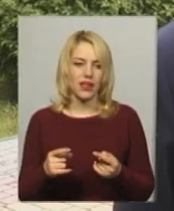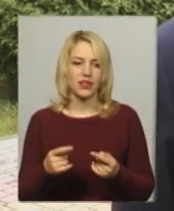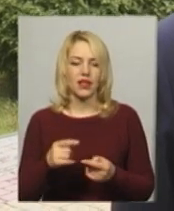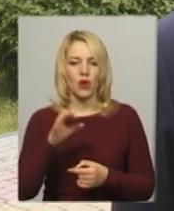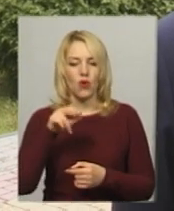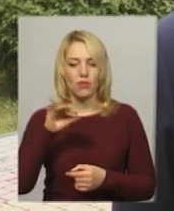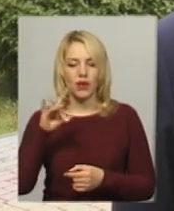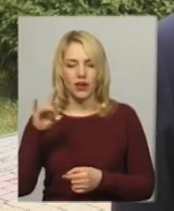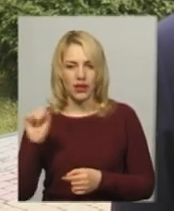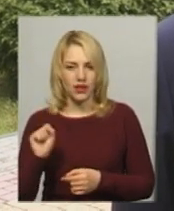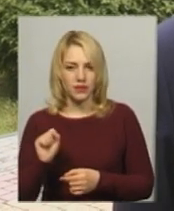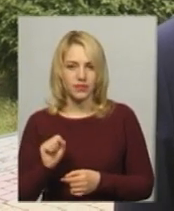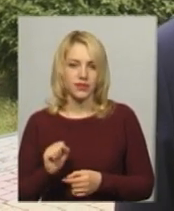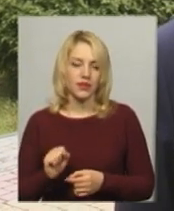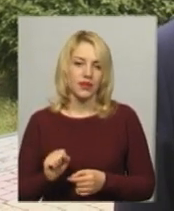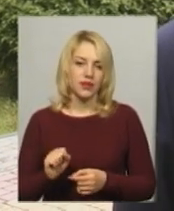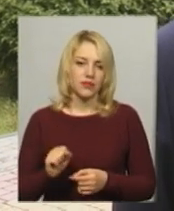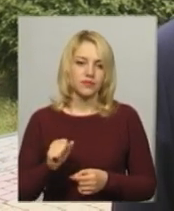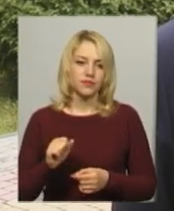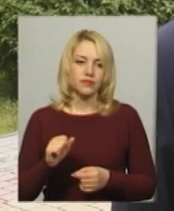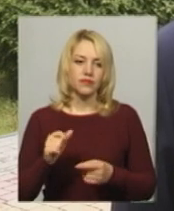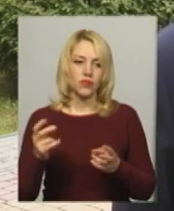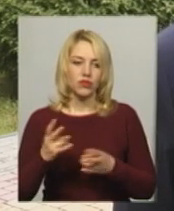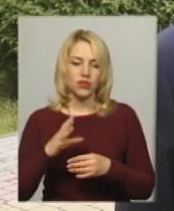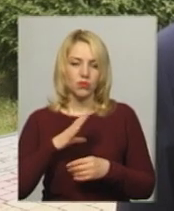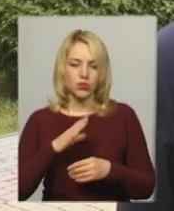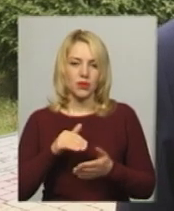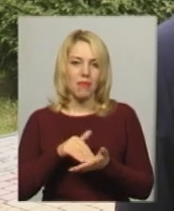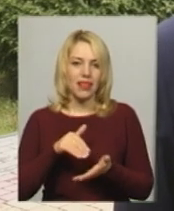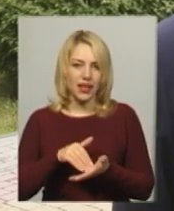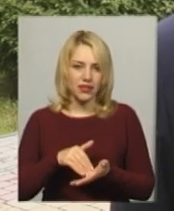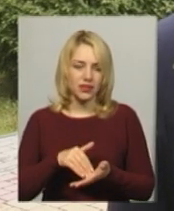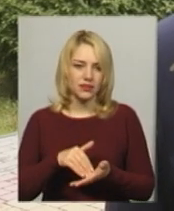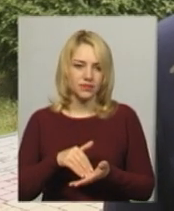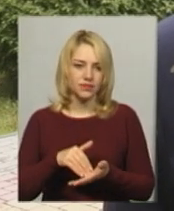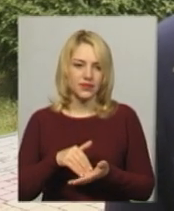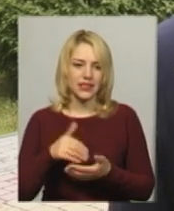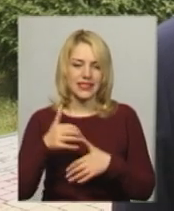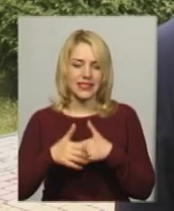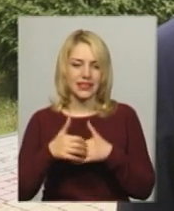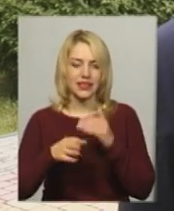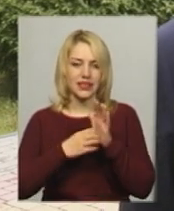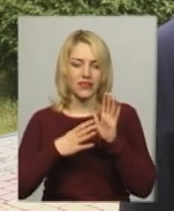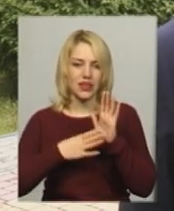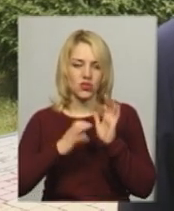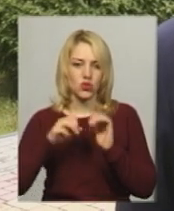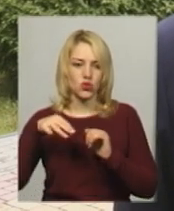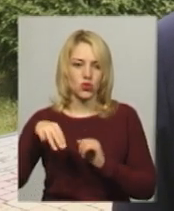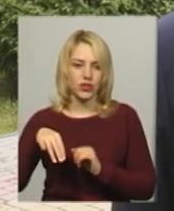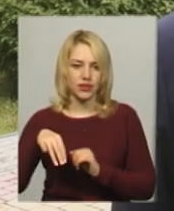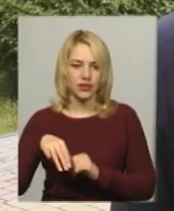опер, мають бути фрагменти балету середини 19